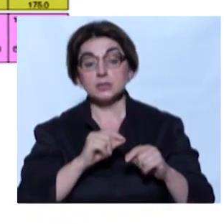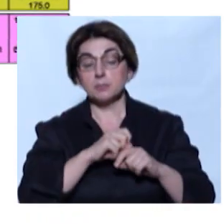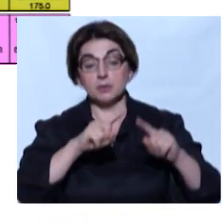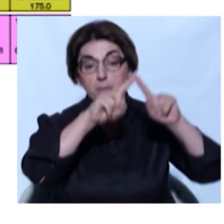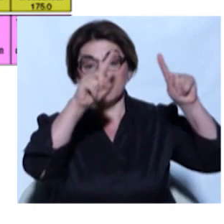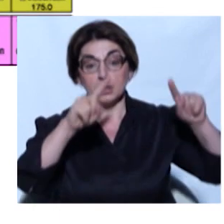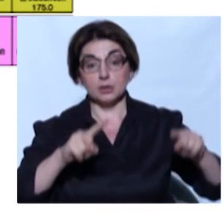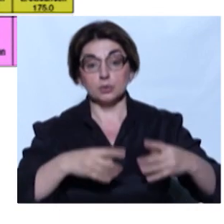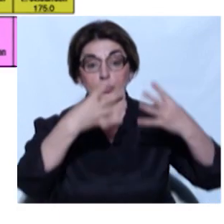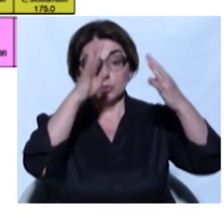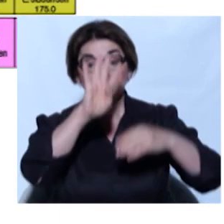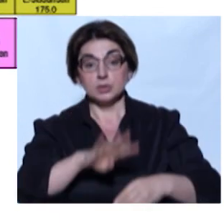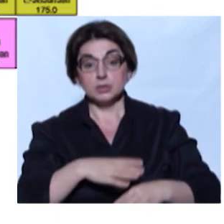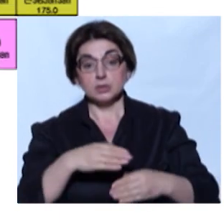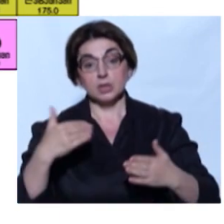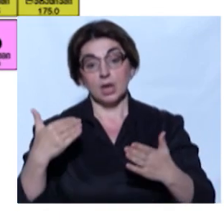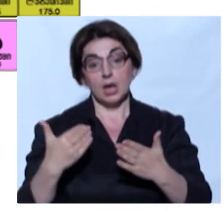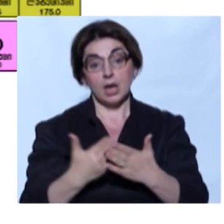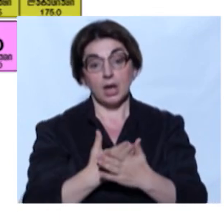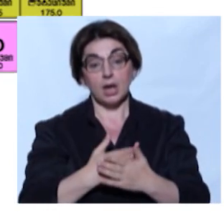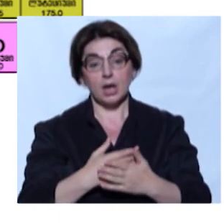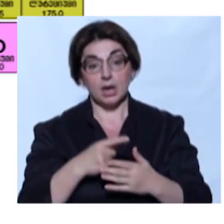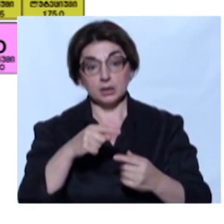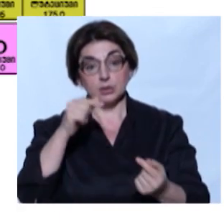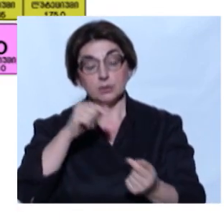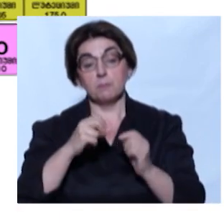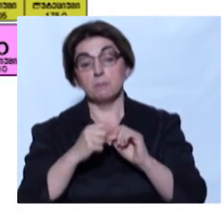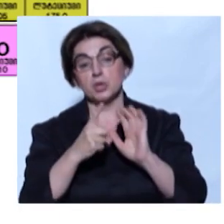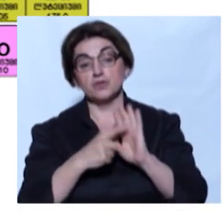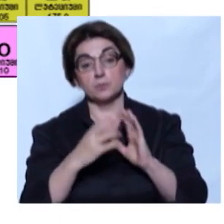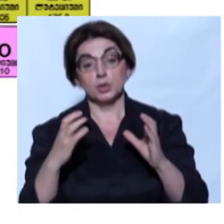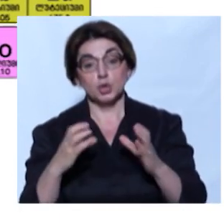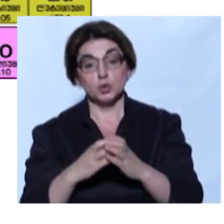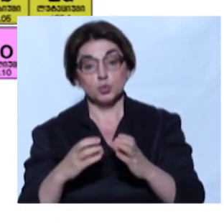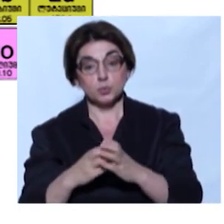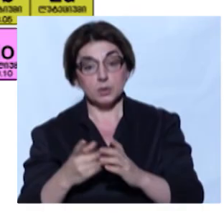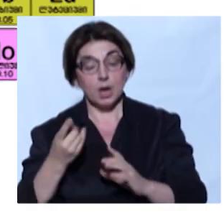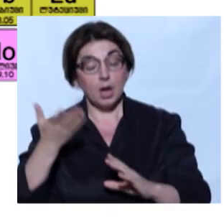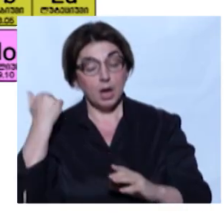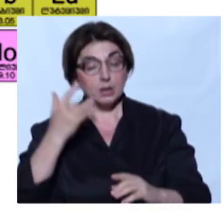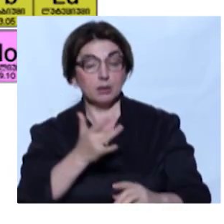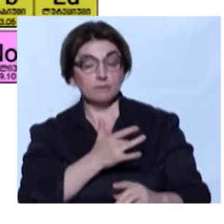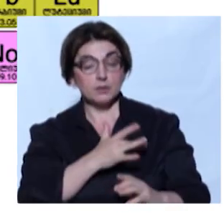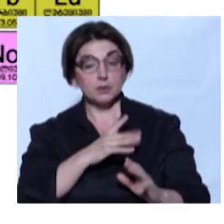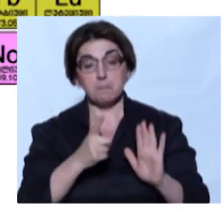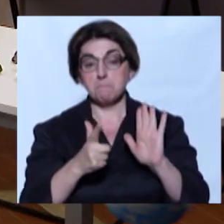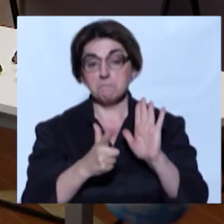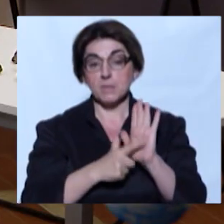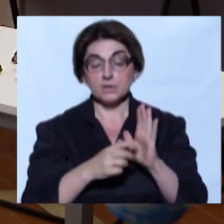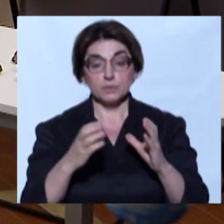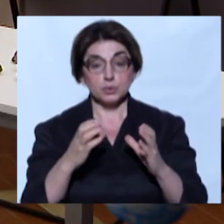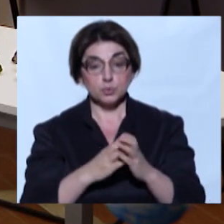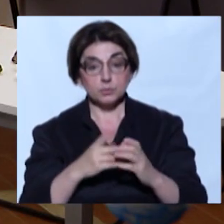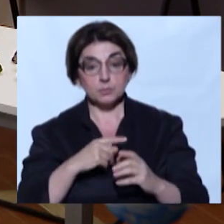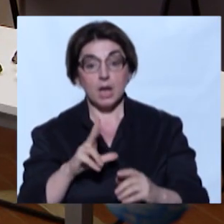პერიოდულობის ცხრილში, ახალი პერიოდულობის ცხრილის მიხედვით მე-17 ჯგუფში, ხოლო ადრე არსებული ვერსიის მიხედვით მე-7 ჯგუფში.